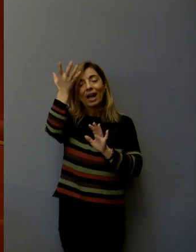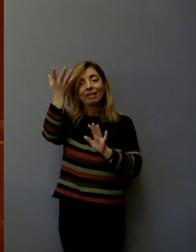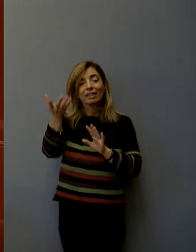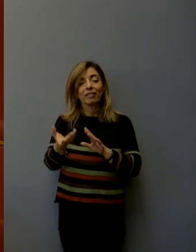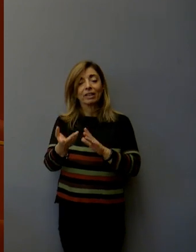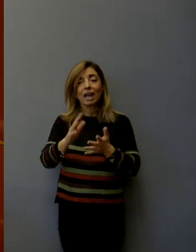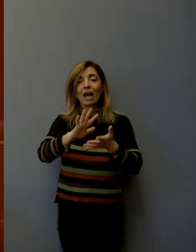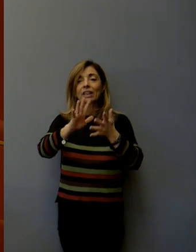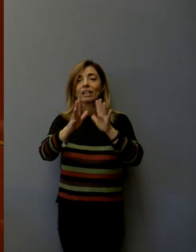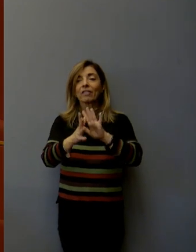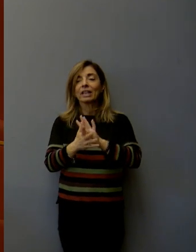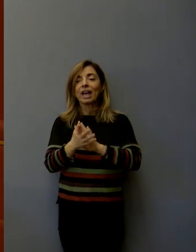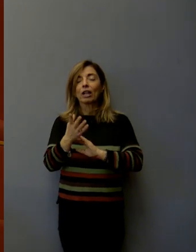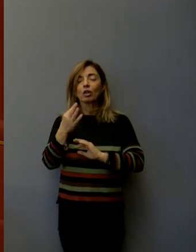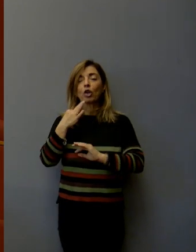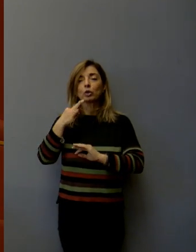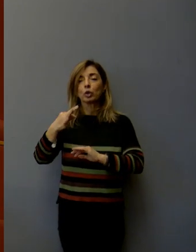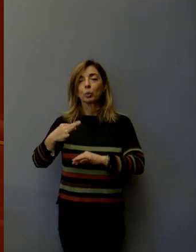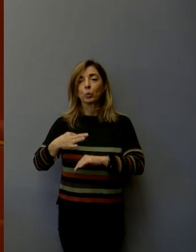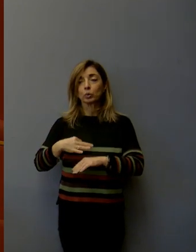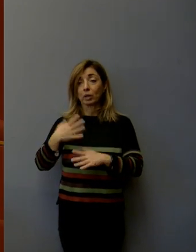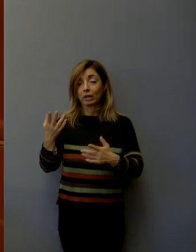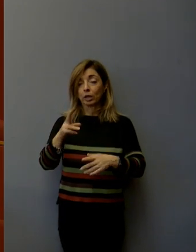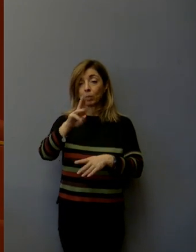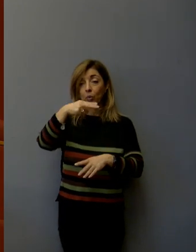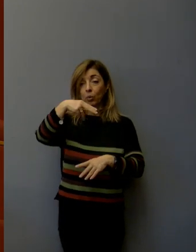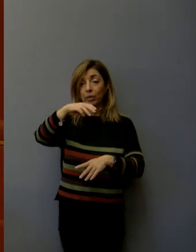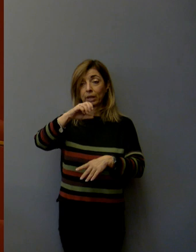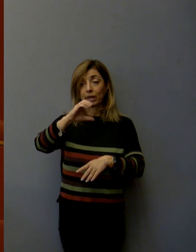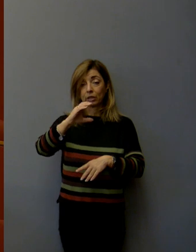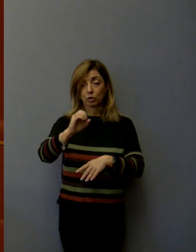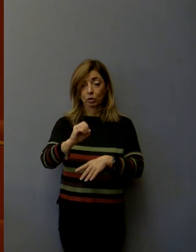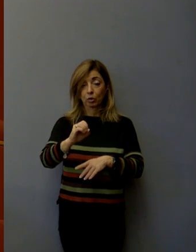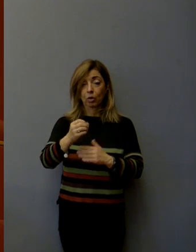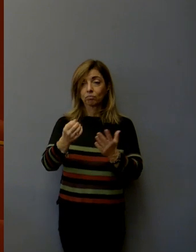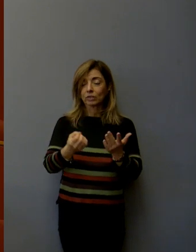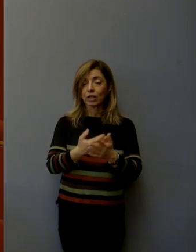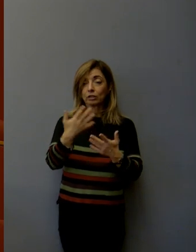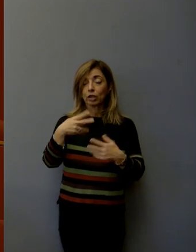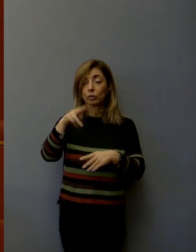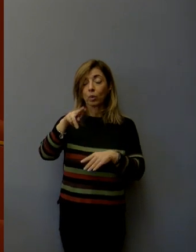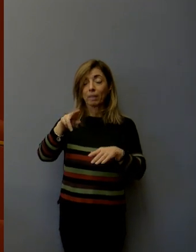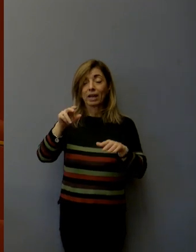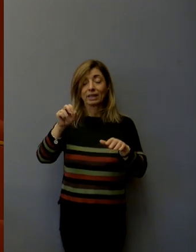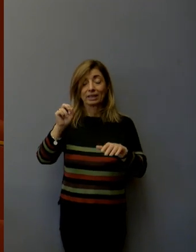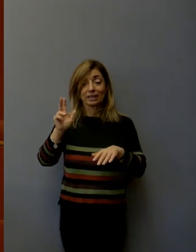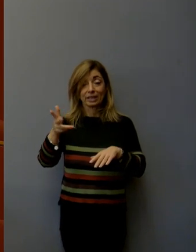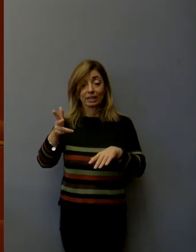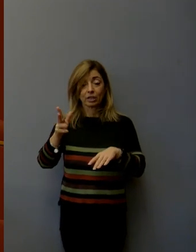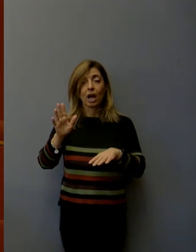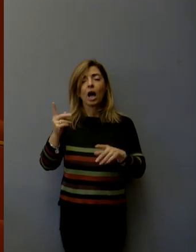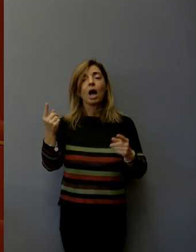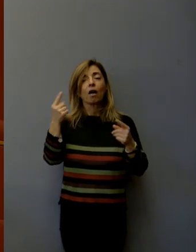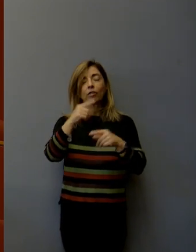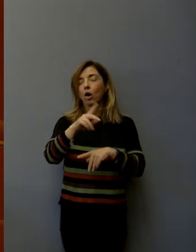istituzionale l'unesco ad esempio ha istituito ormai da molti anni dal 2013 le città le città anzi 2004